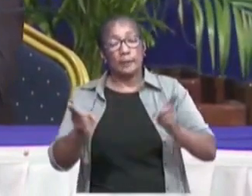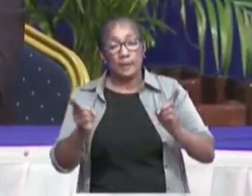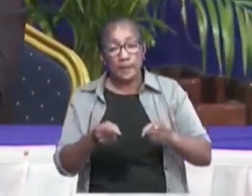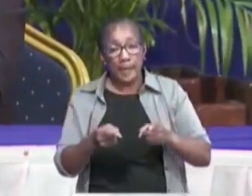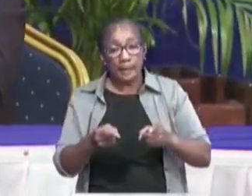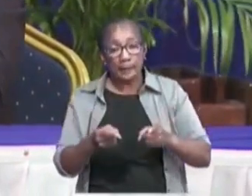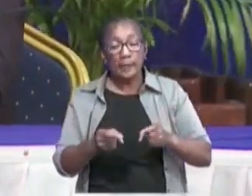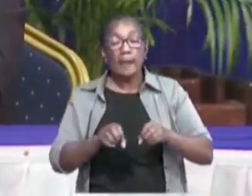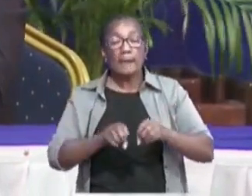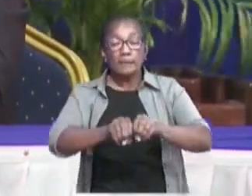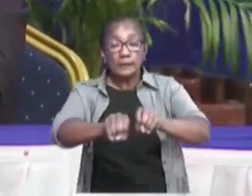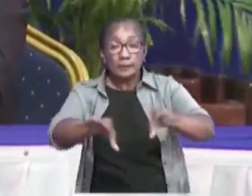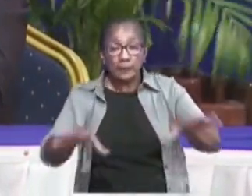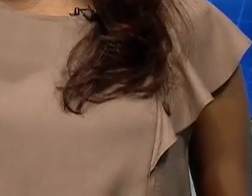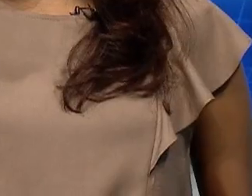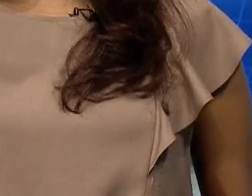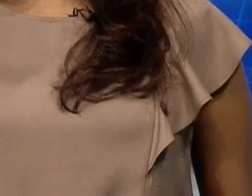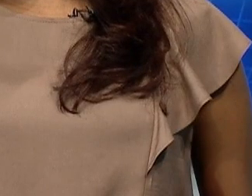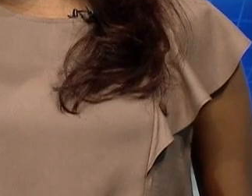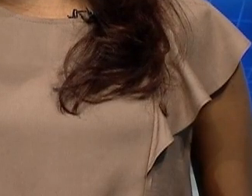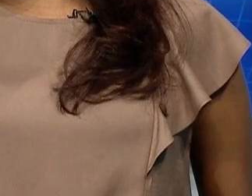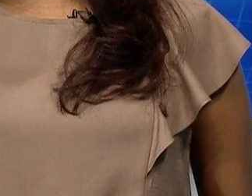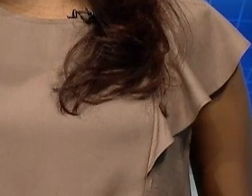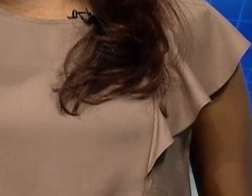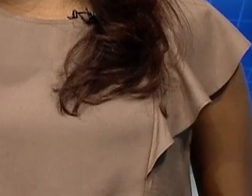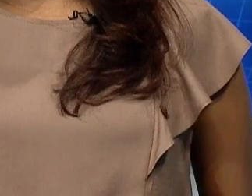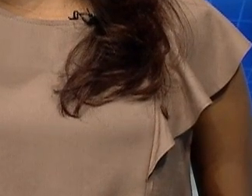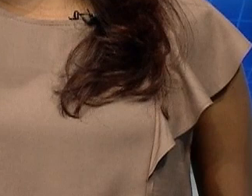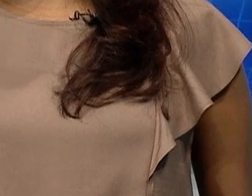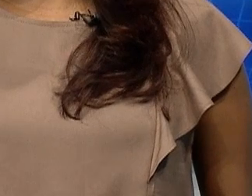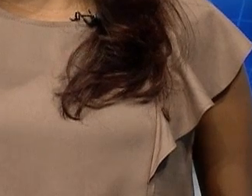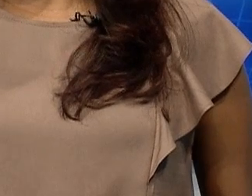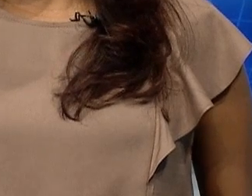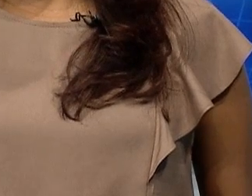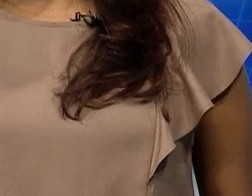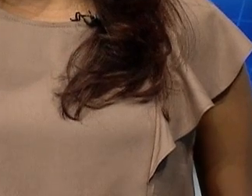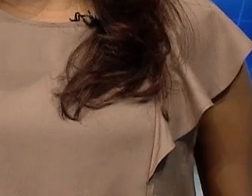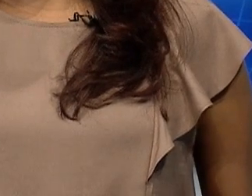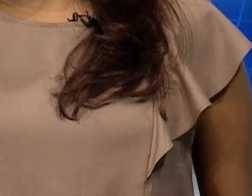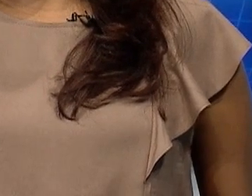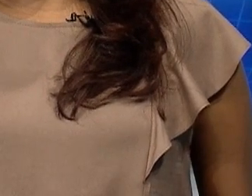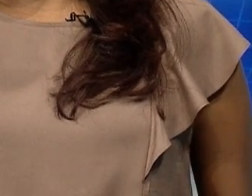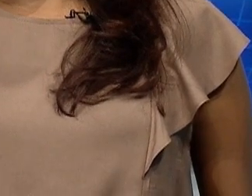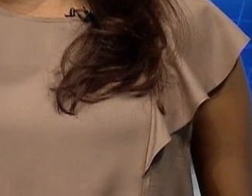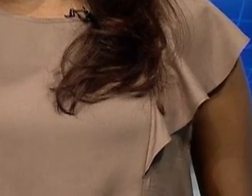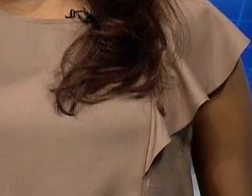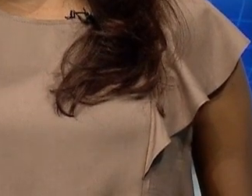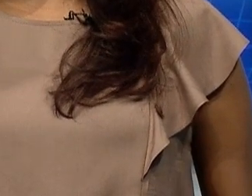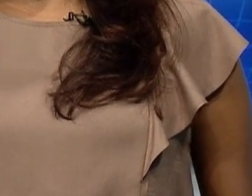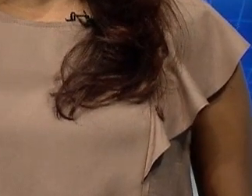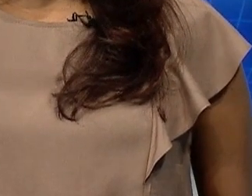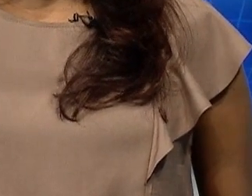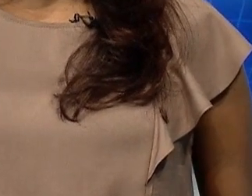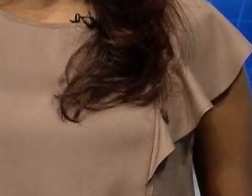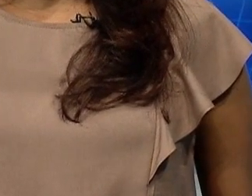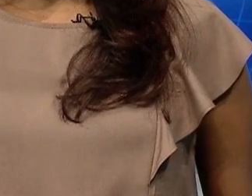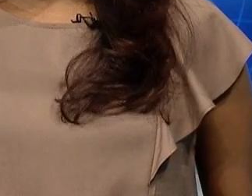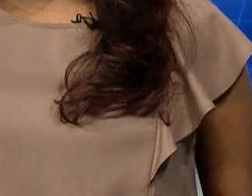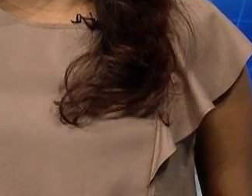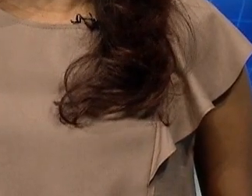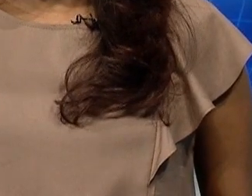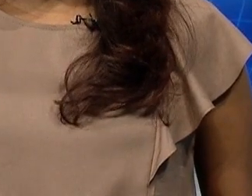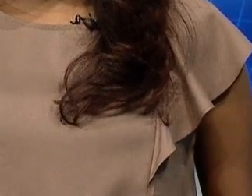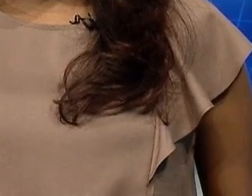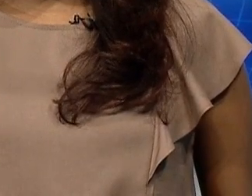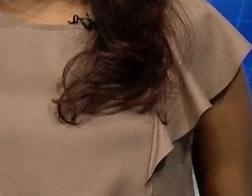dat besmetting en doden niet vallen. Adin zegt dat als de maatregelen niet serieus genomen worden, de regering genoodzaakt zal zijn